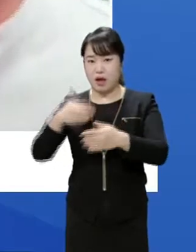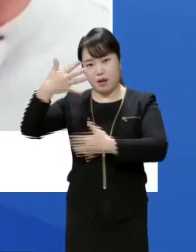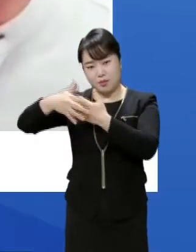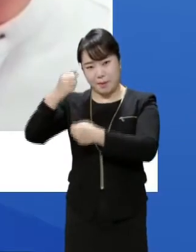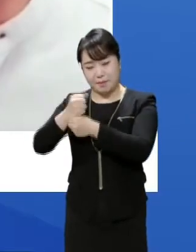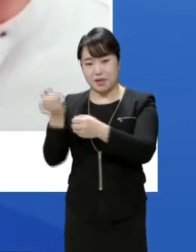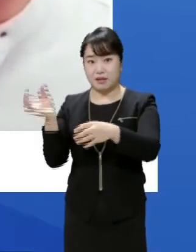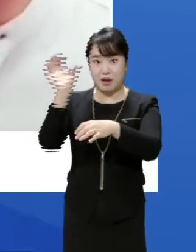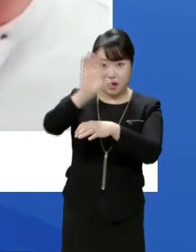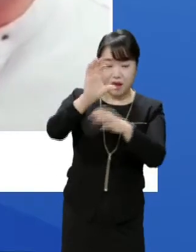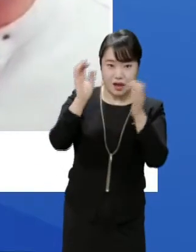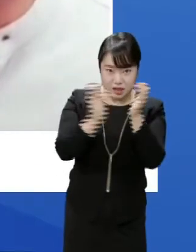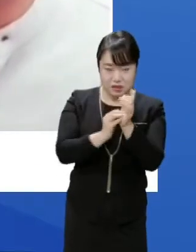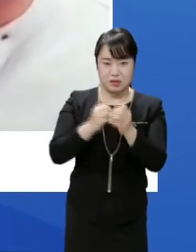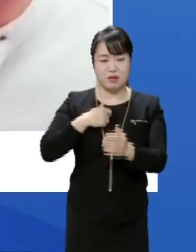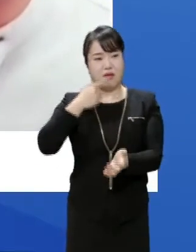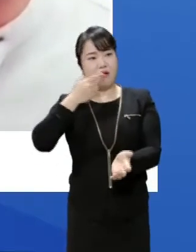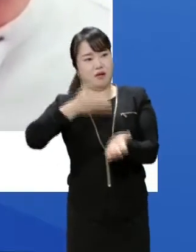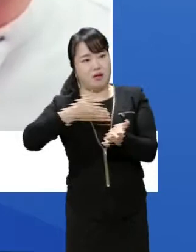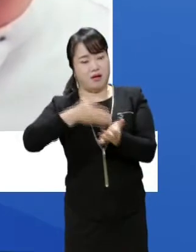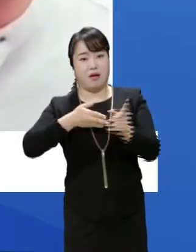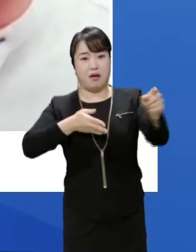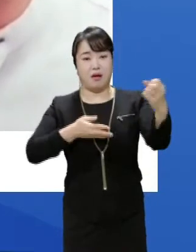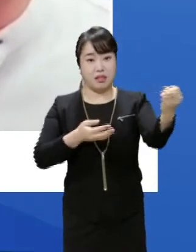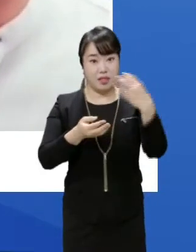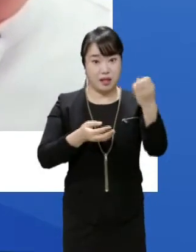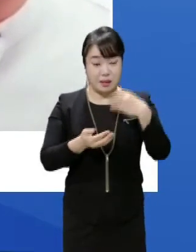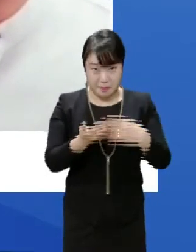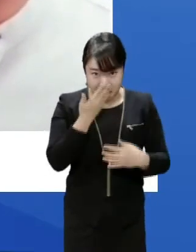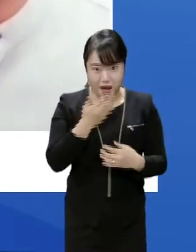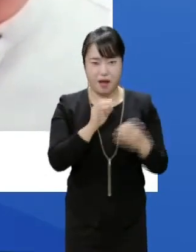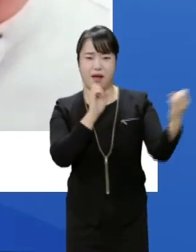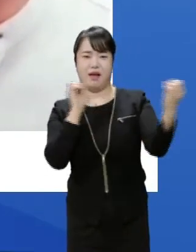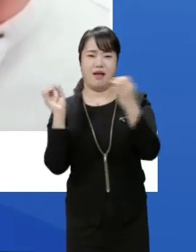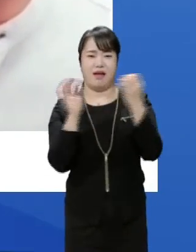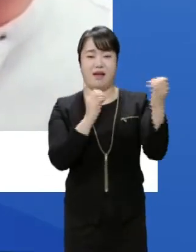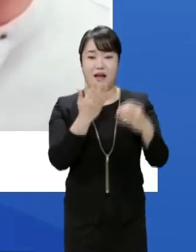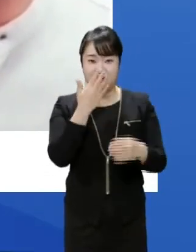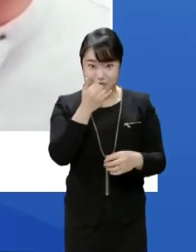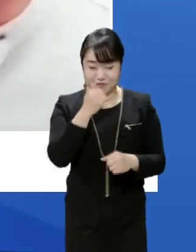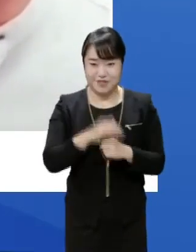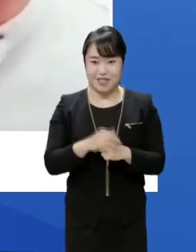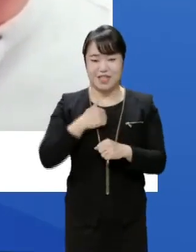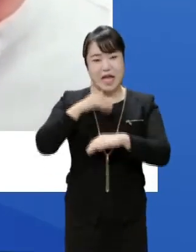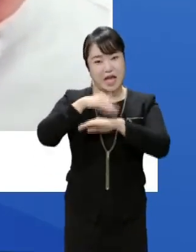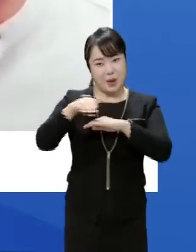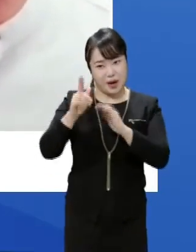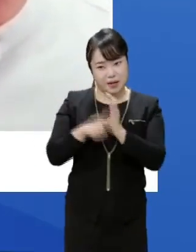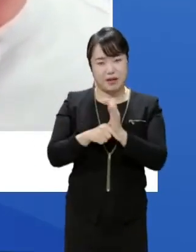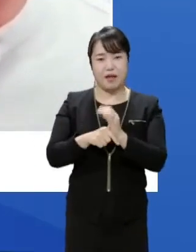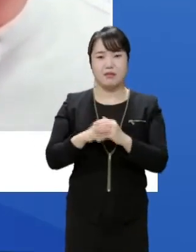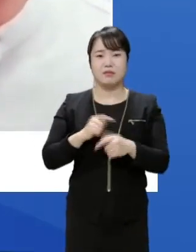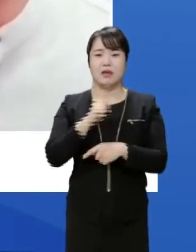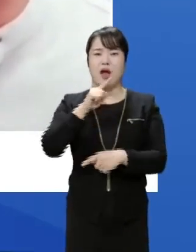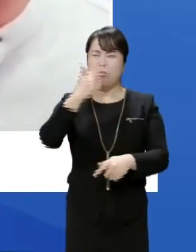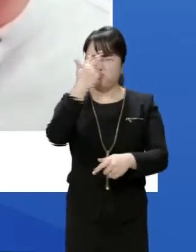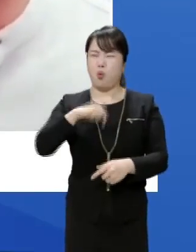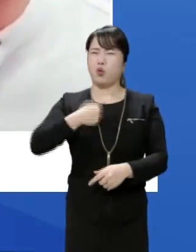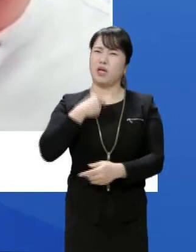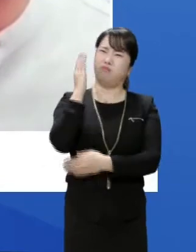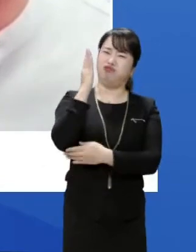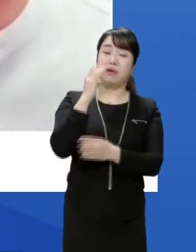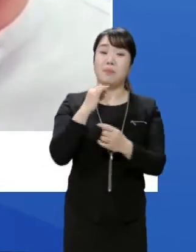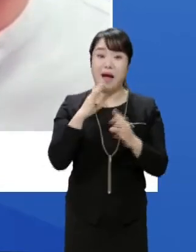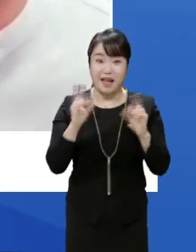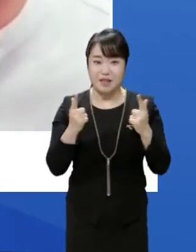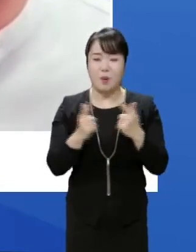콘텐츠를 활용해서 쌍방향 수업을 할 수도 있도록 구성이 되어 있거든요. 네. 그래서 수업을 저희가 구성할 때 조금 더 역동적으로 수업을 진행할 수 있을 것